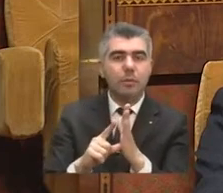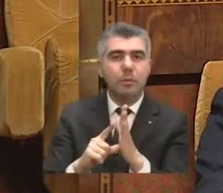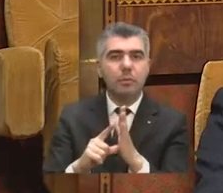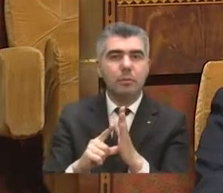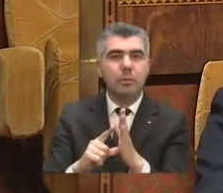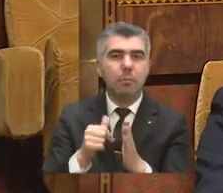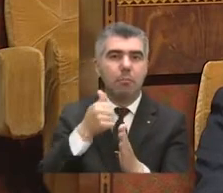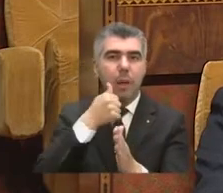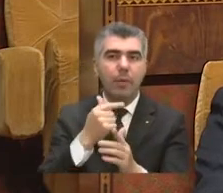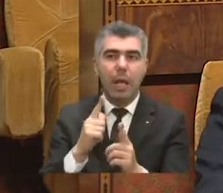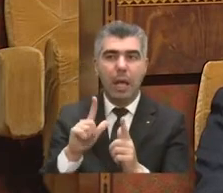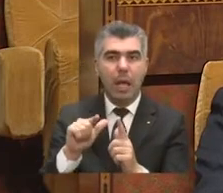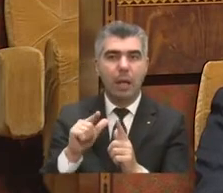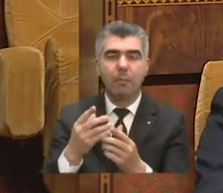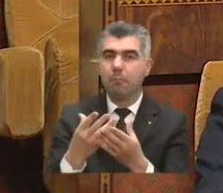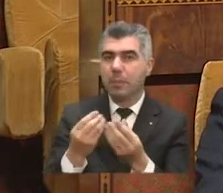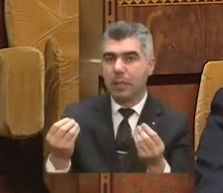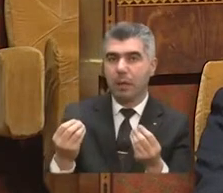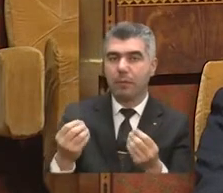واللي غادي